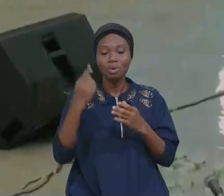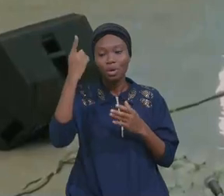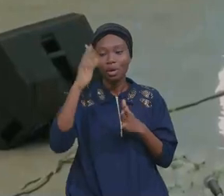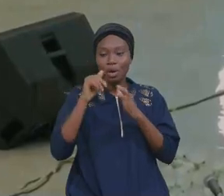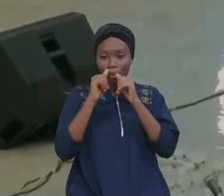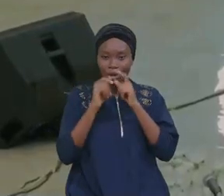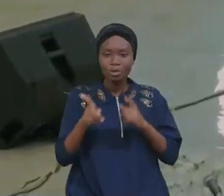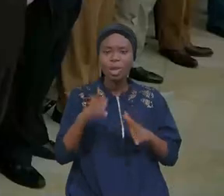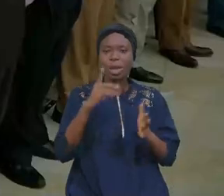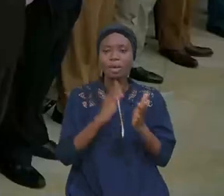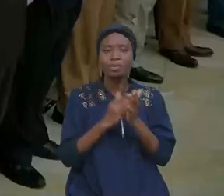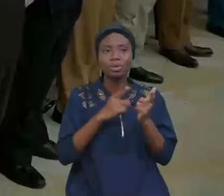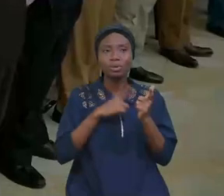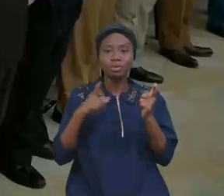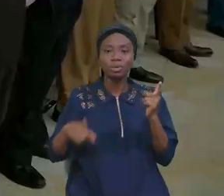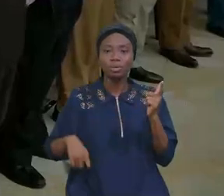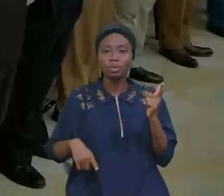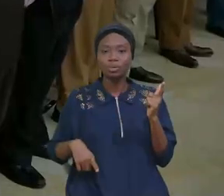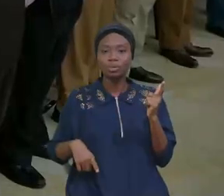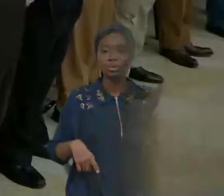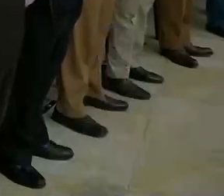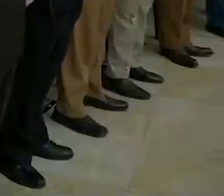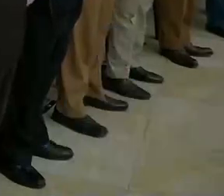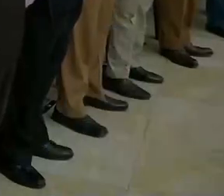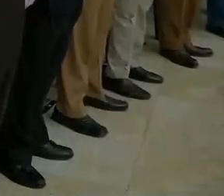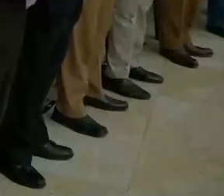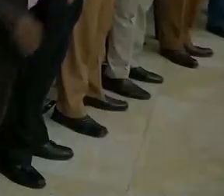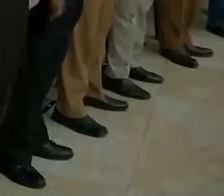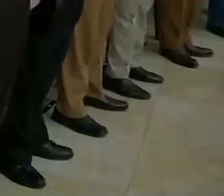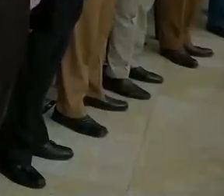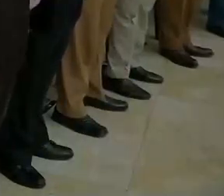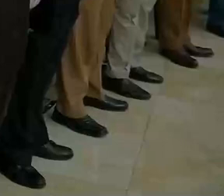Merci. Gloire à Dieu.